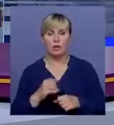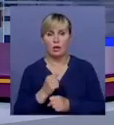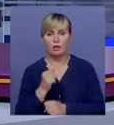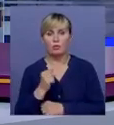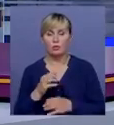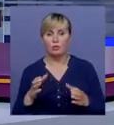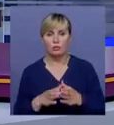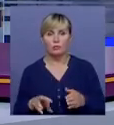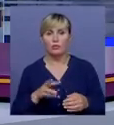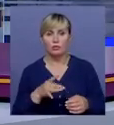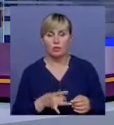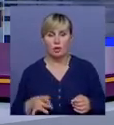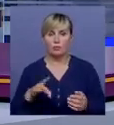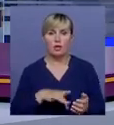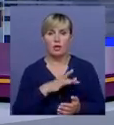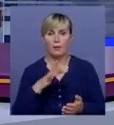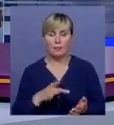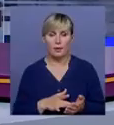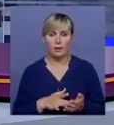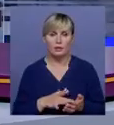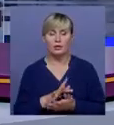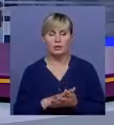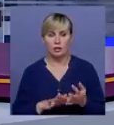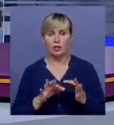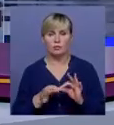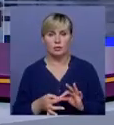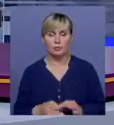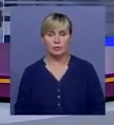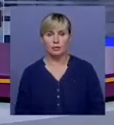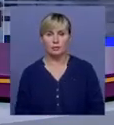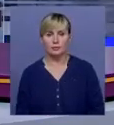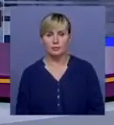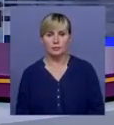группа в Медеузском районе мегаполиса. Рамина Мирзалимова продолжит тему.